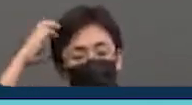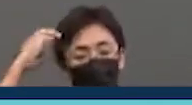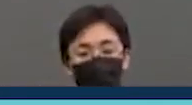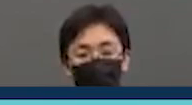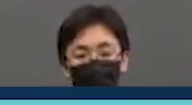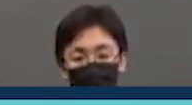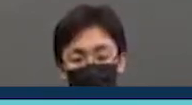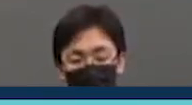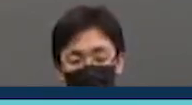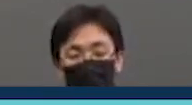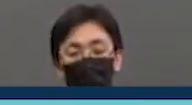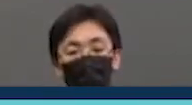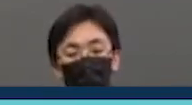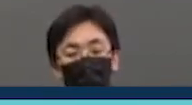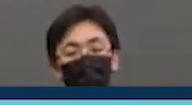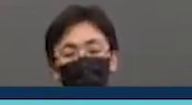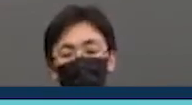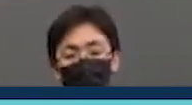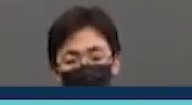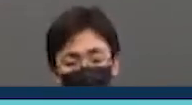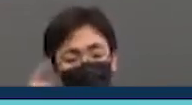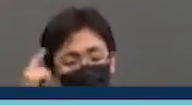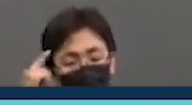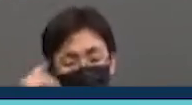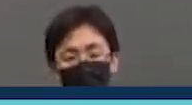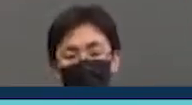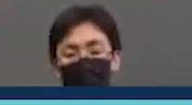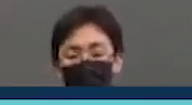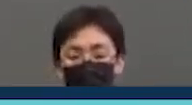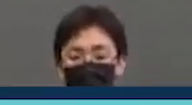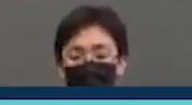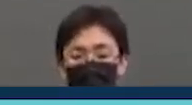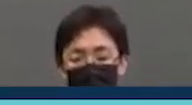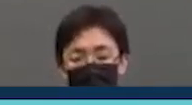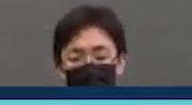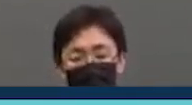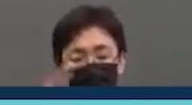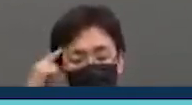ในอนุภูมิภาคลุ่มแม่น้ำโขงทัศนนท์พวงเพชรรายงาน